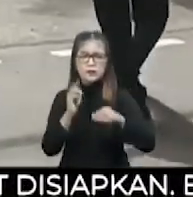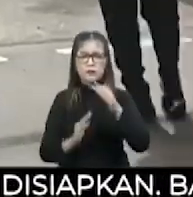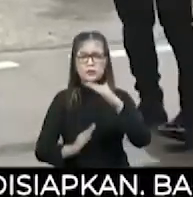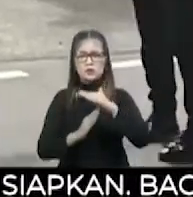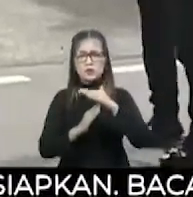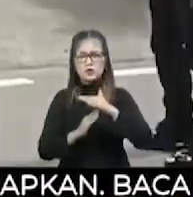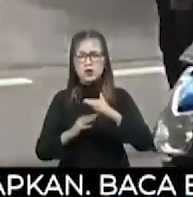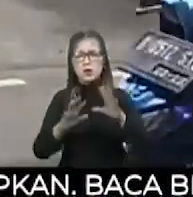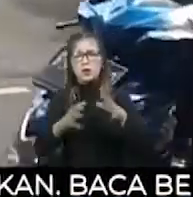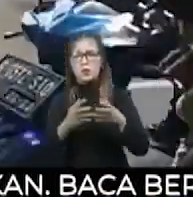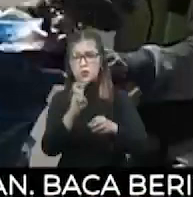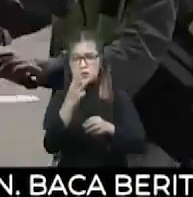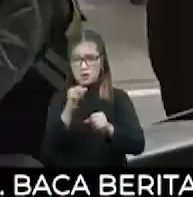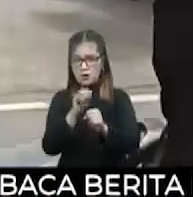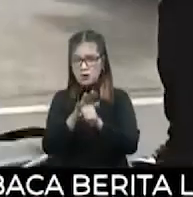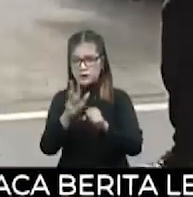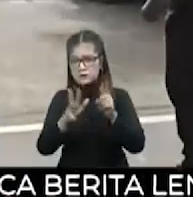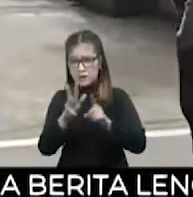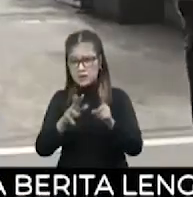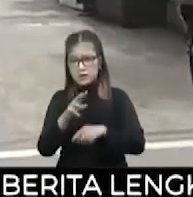Juli 2021.